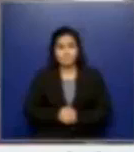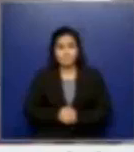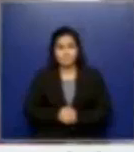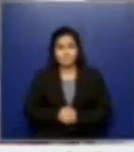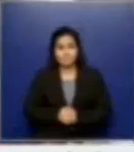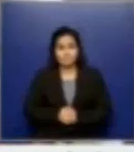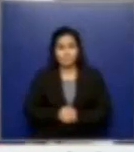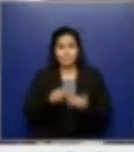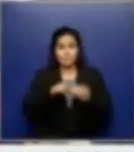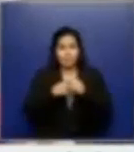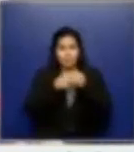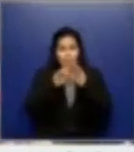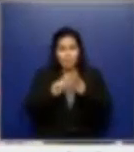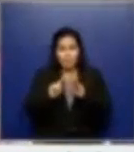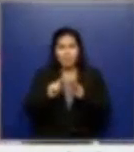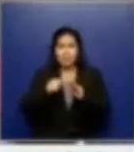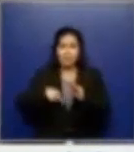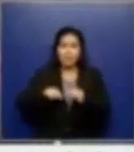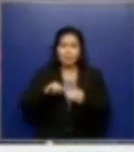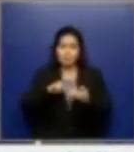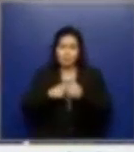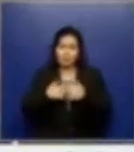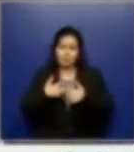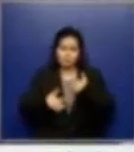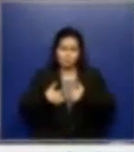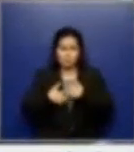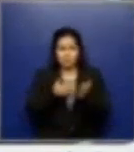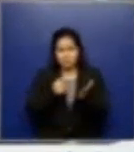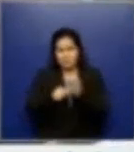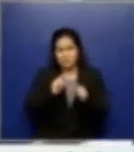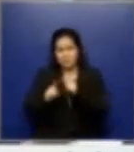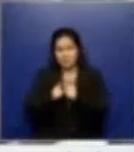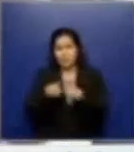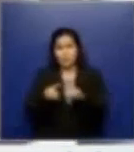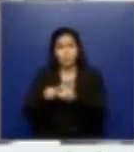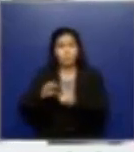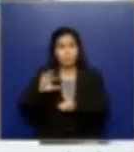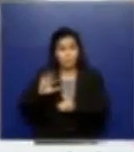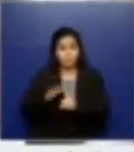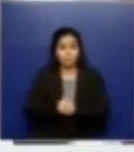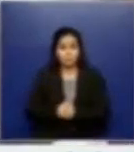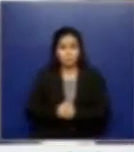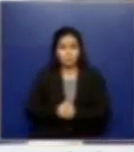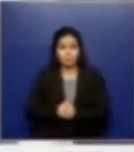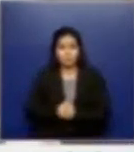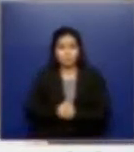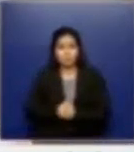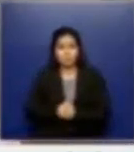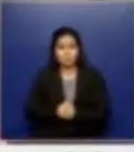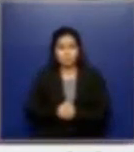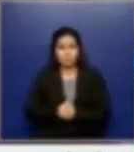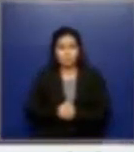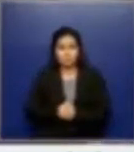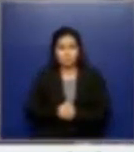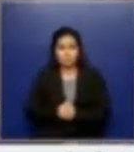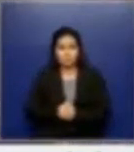เราก็จะเป็นทุกข์จะเป็นอินาทานังทุกขังโลเกกับหนี้5ประเภทแล้วในอนาคตต่อไปนี้แหละ